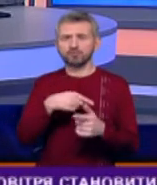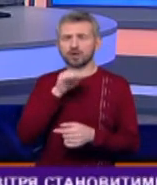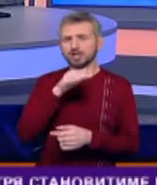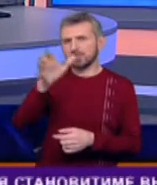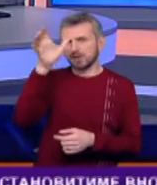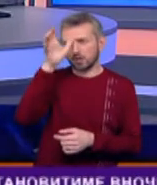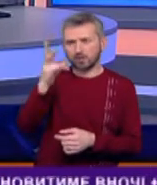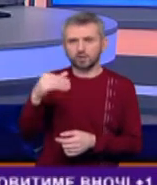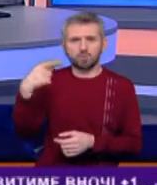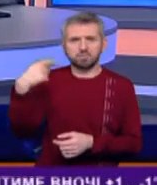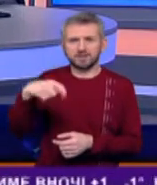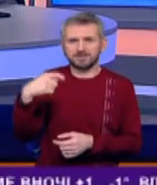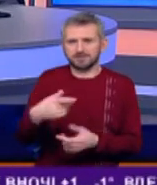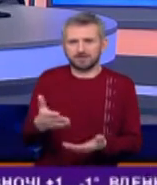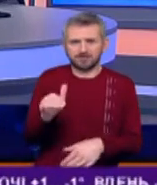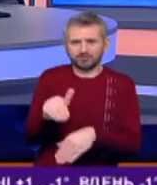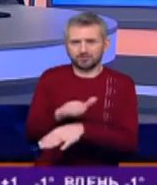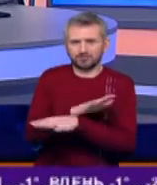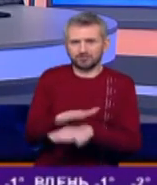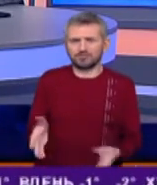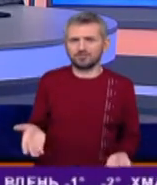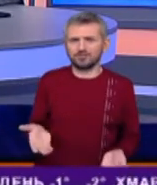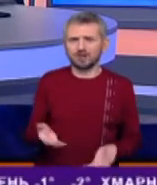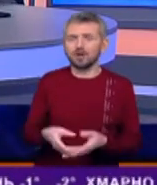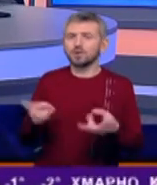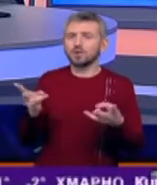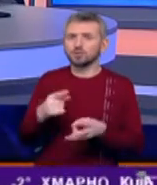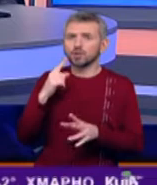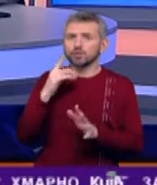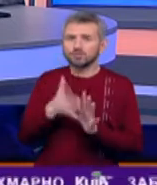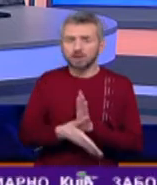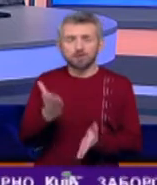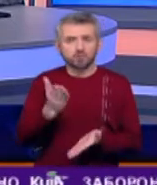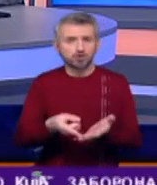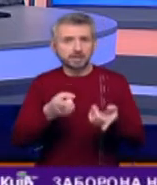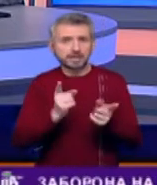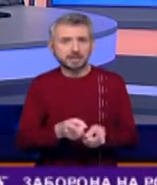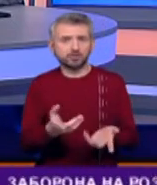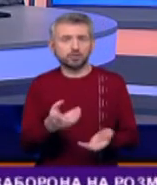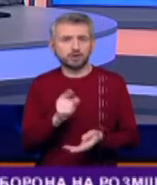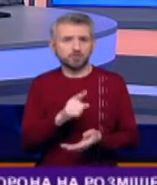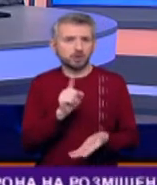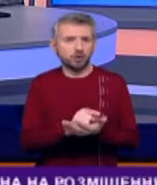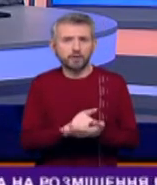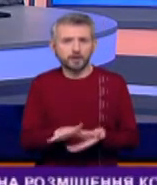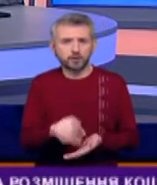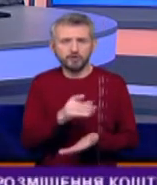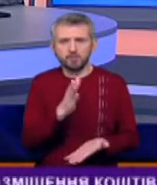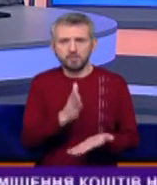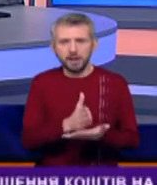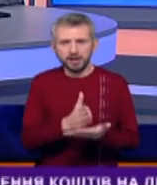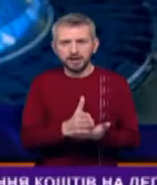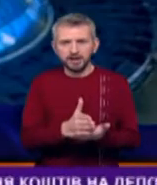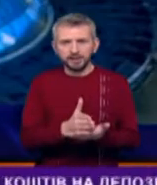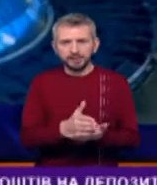наук, президент до того якби не дуже і справу має. Потрібно, да, розуміти. Може, там не обов'язково йому мати